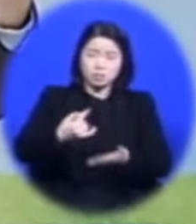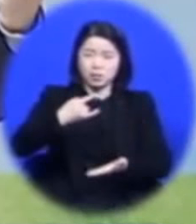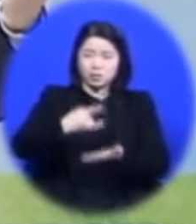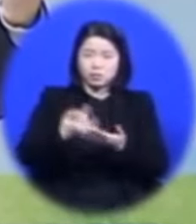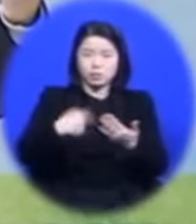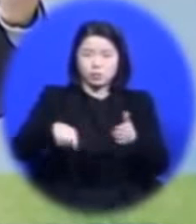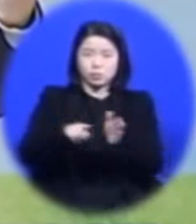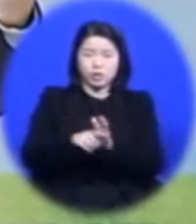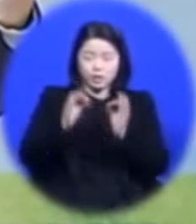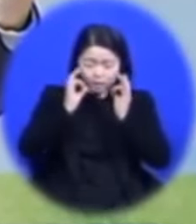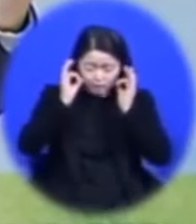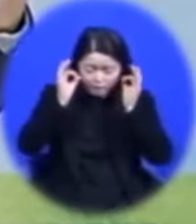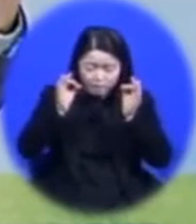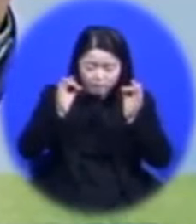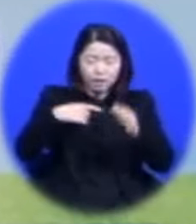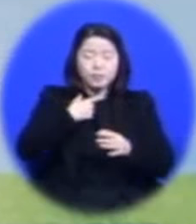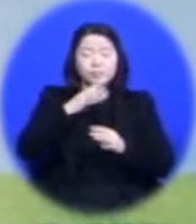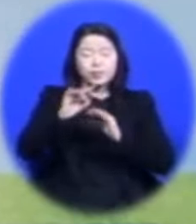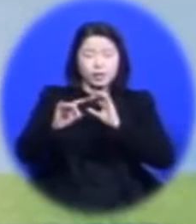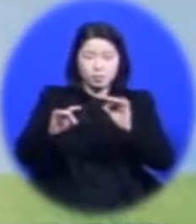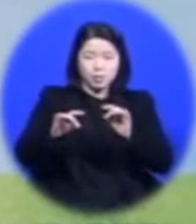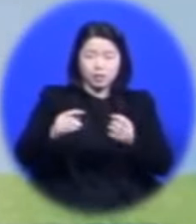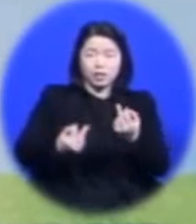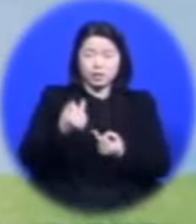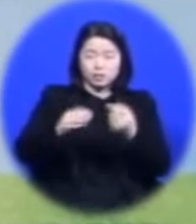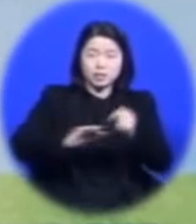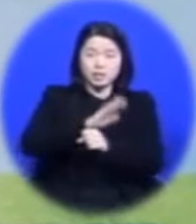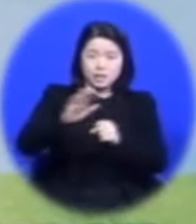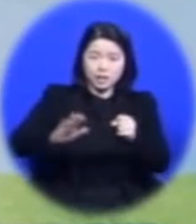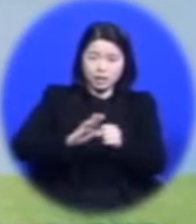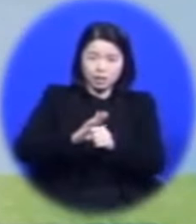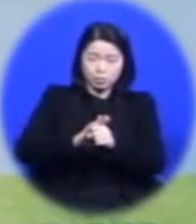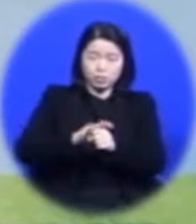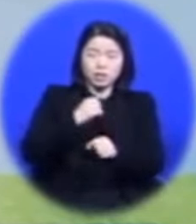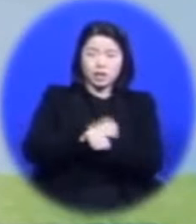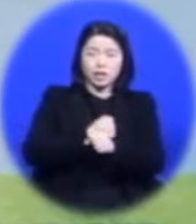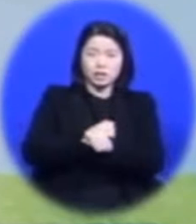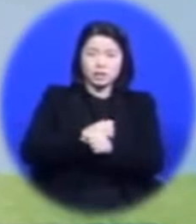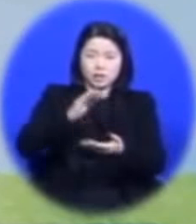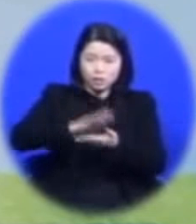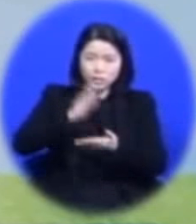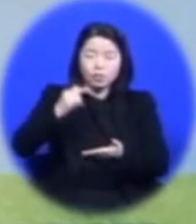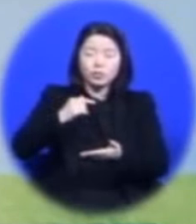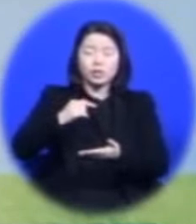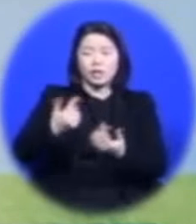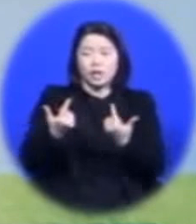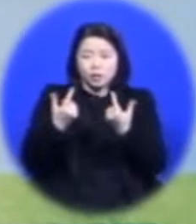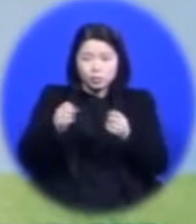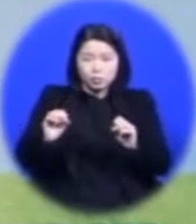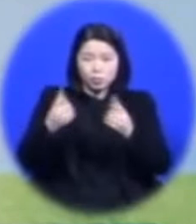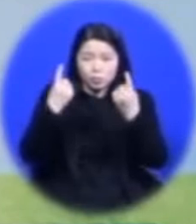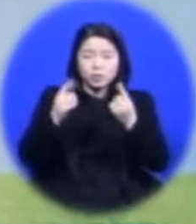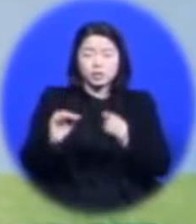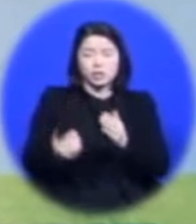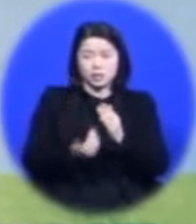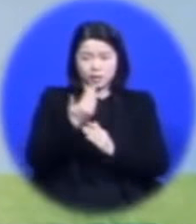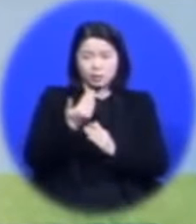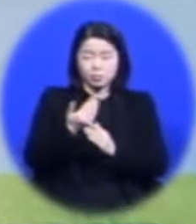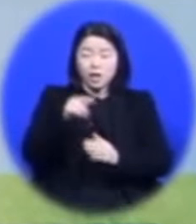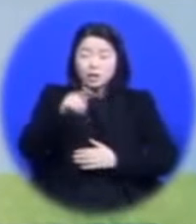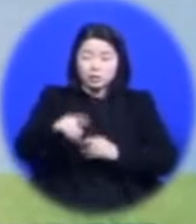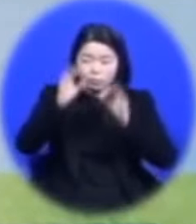위한 간절한 갈망과 형제를 사랑하고자 하는 갈망이 뜨겁게 같이 일어납니다 그걸 보고 아는